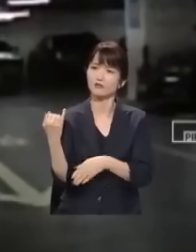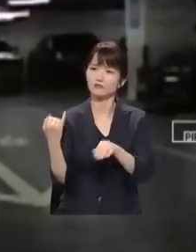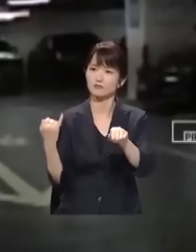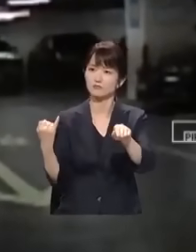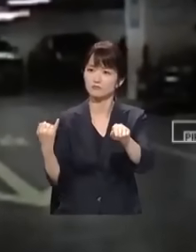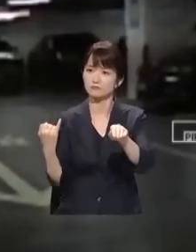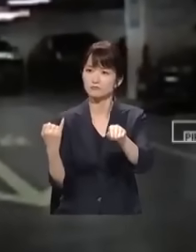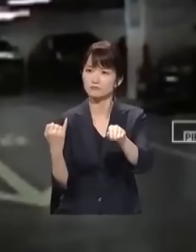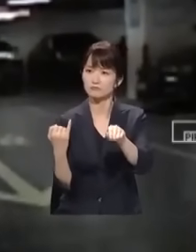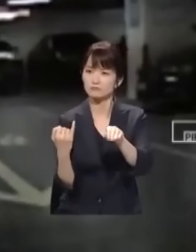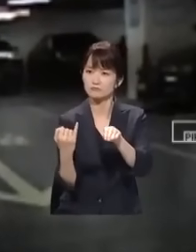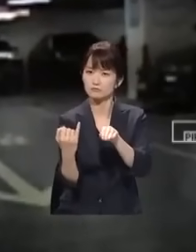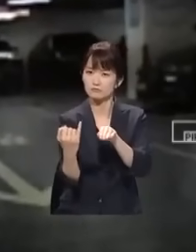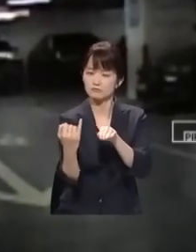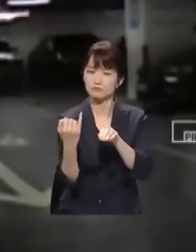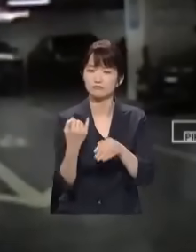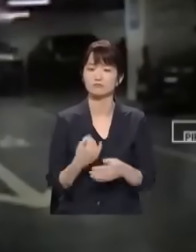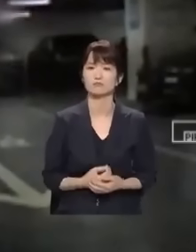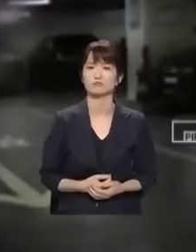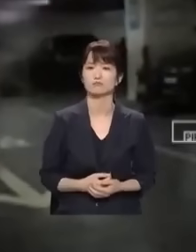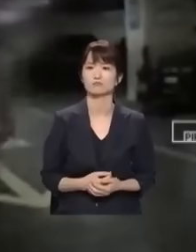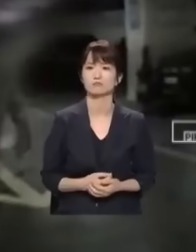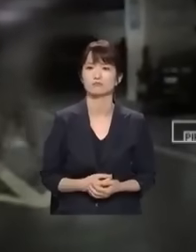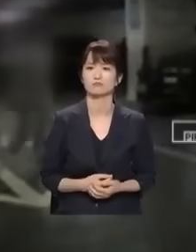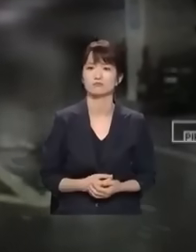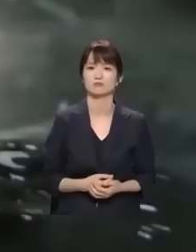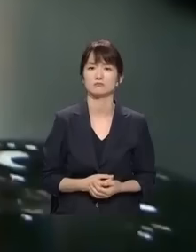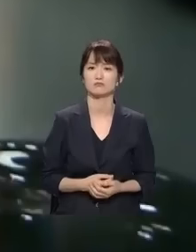다가옵니다. 당시 상황 잠깐 듣고 가시죠.